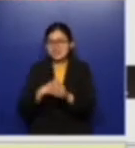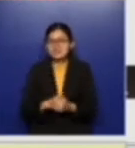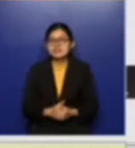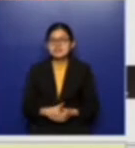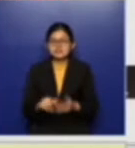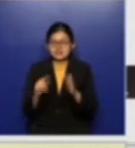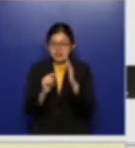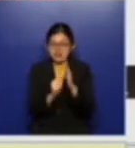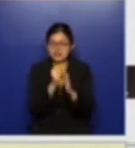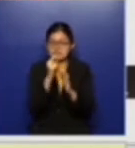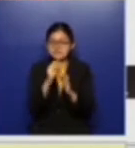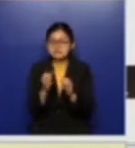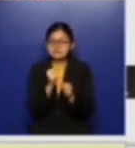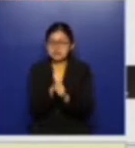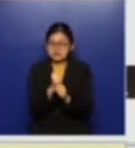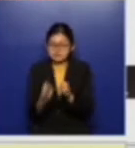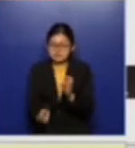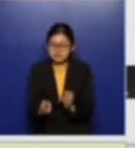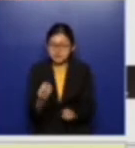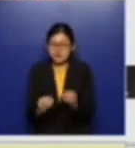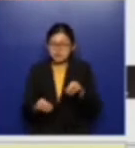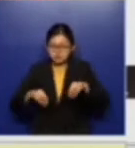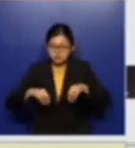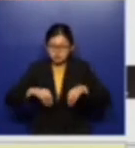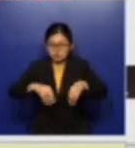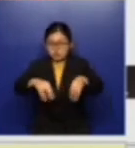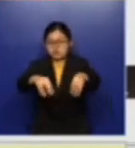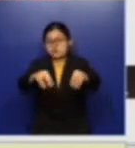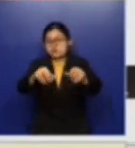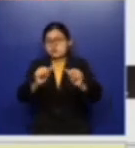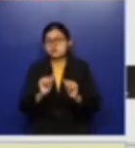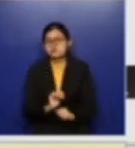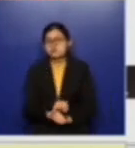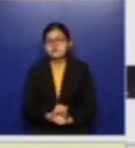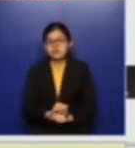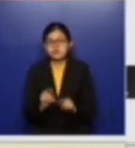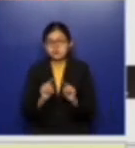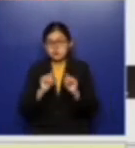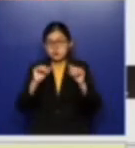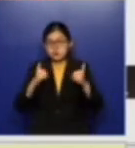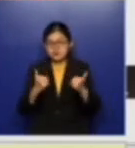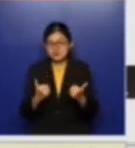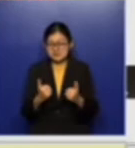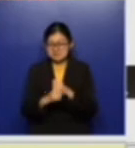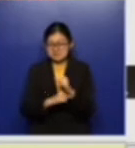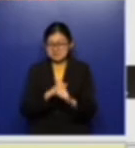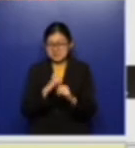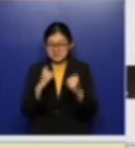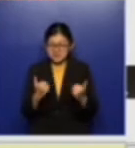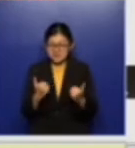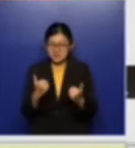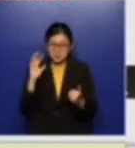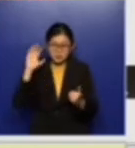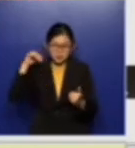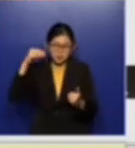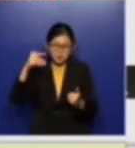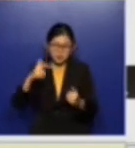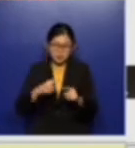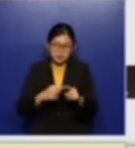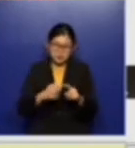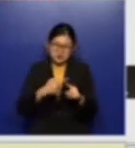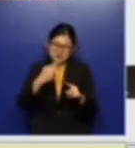นาปีของพี่น้องชาวนาแต่ปีนี้ ล่ามาถึง2เดือนเ